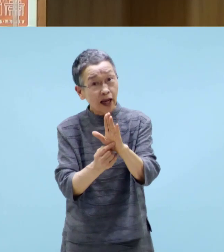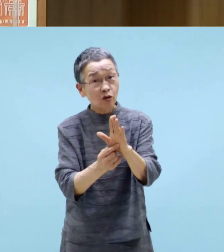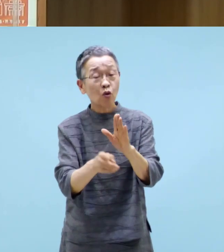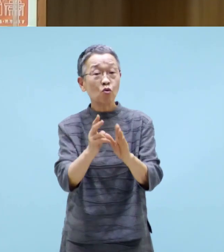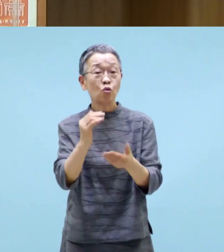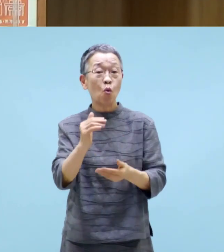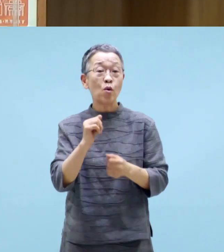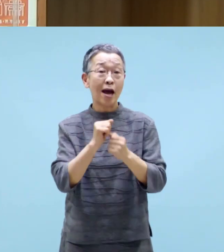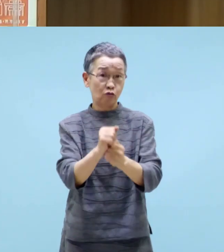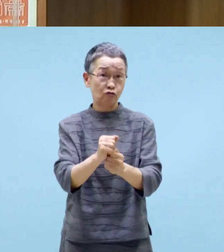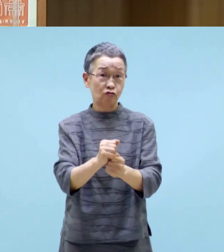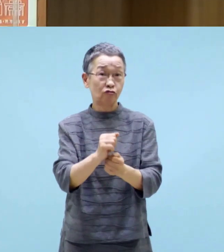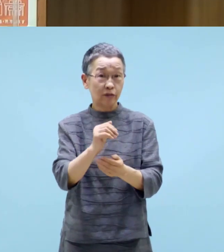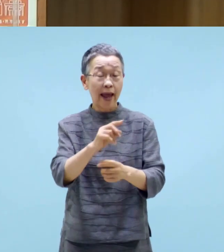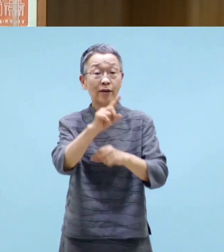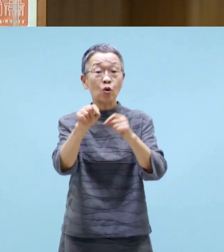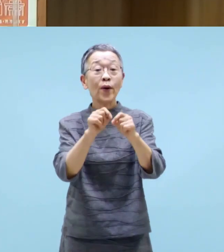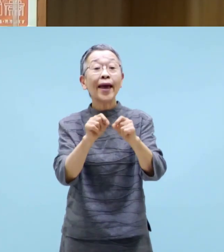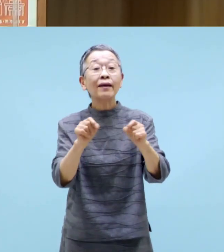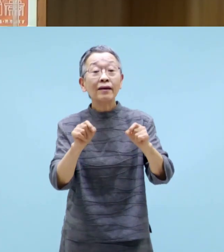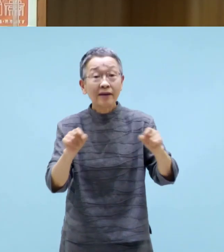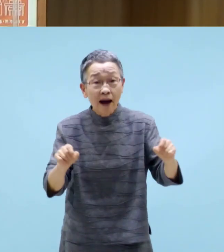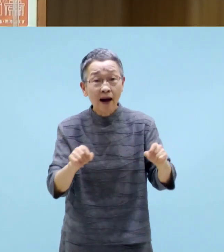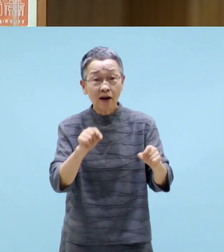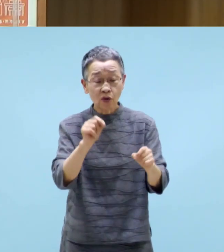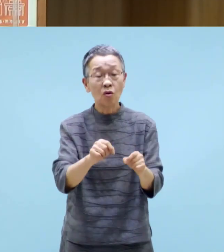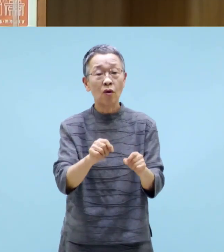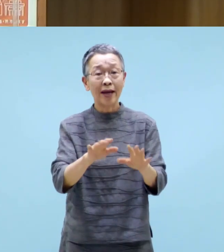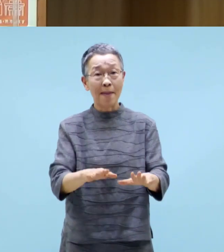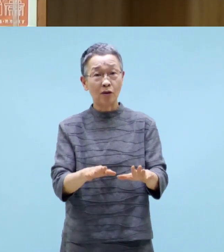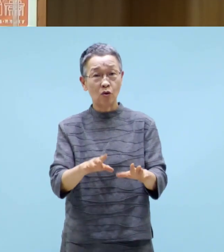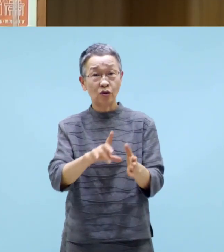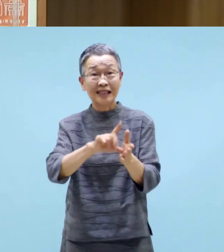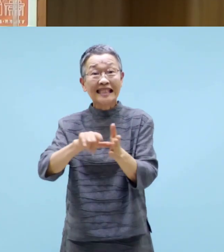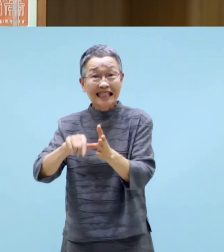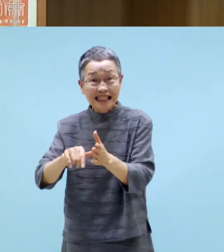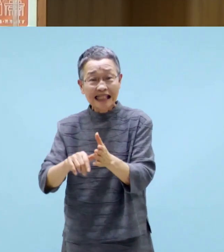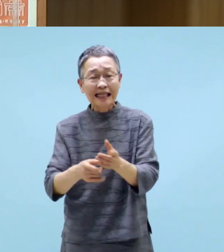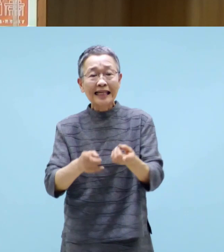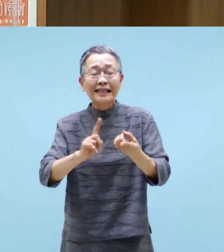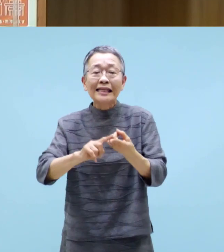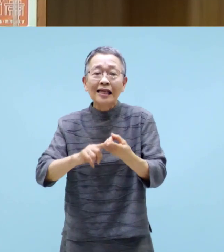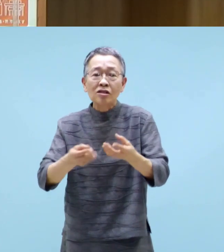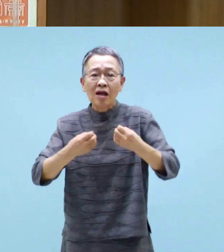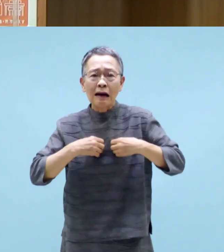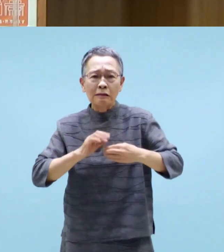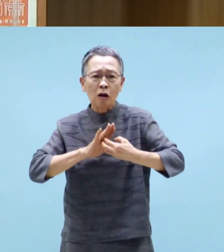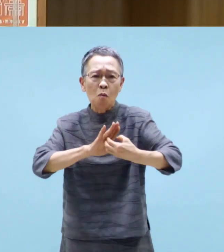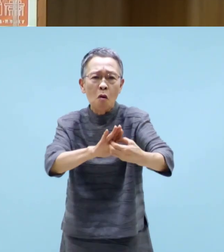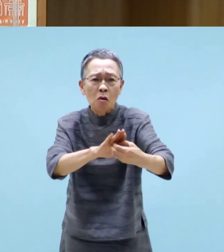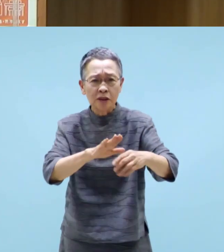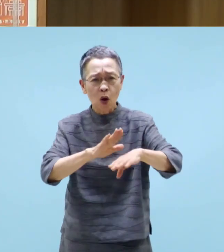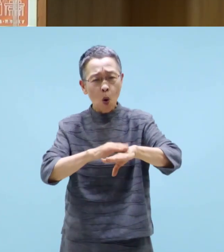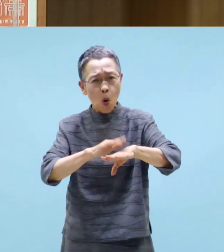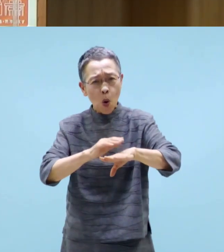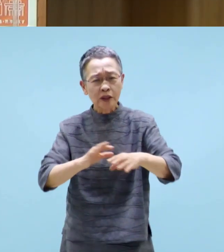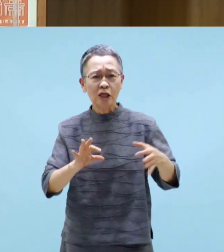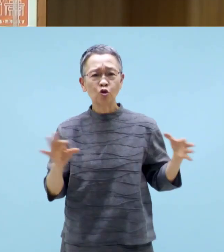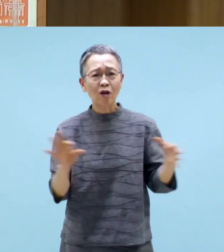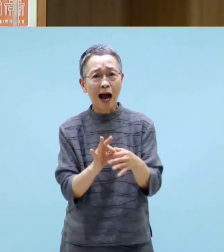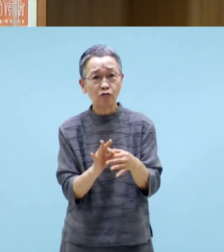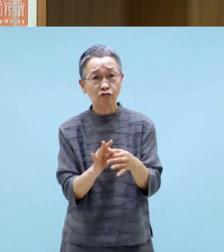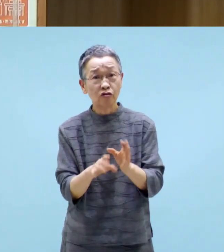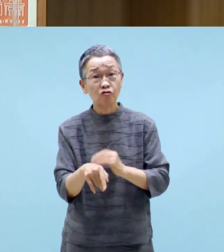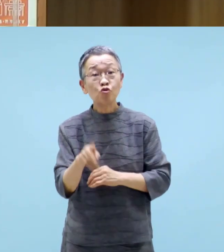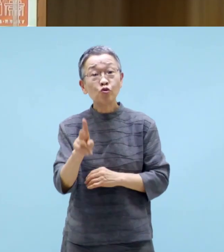としてそういったこの時期にですね、適切な感染対策をみんなで取る結果につながっていくんだというふうに